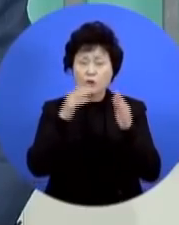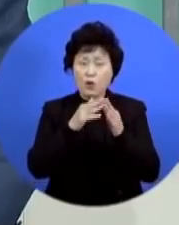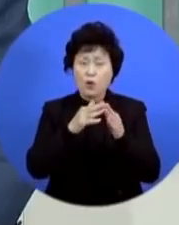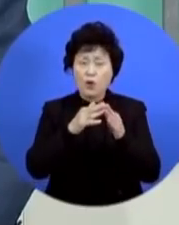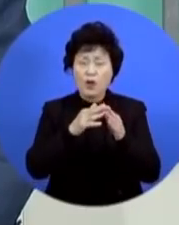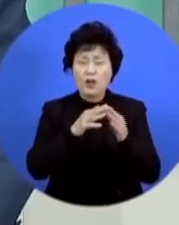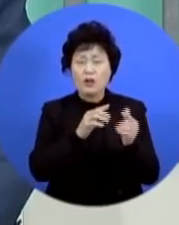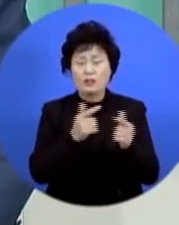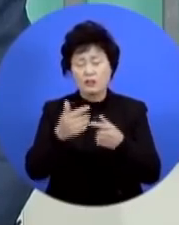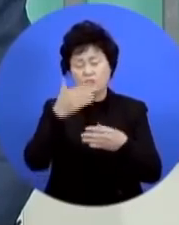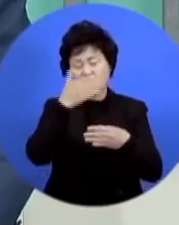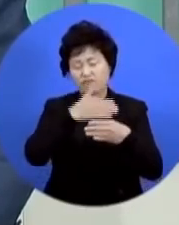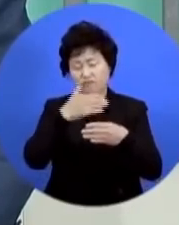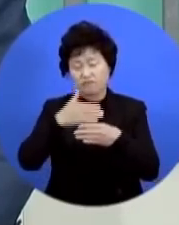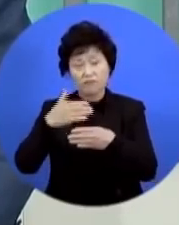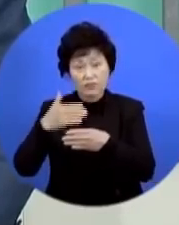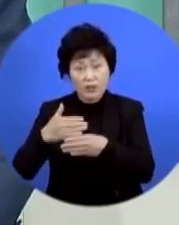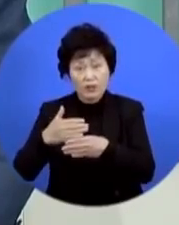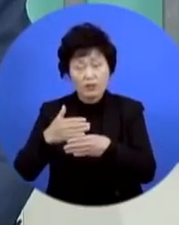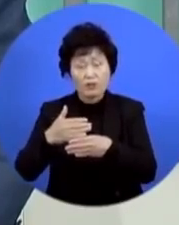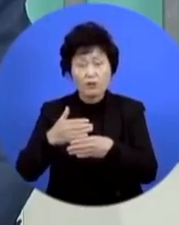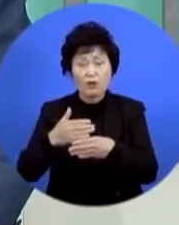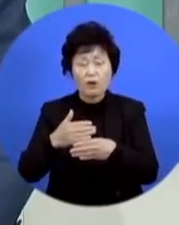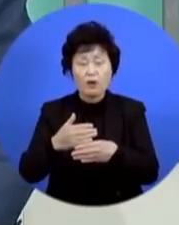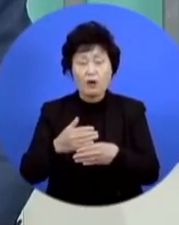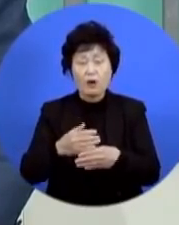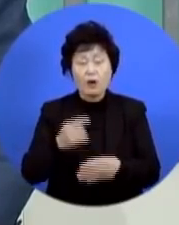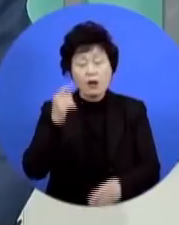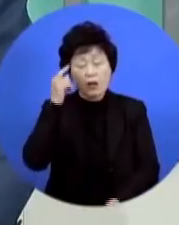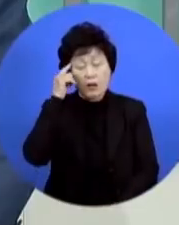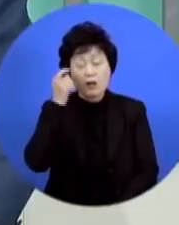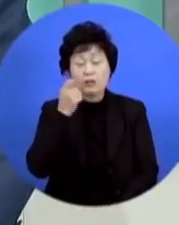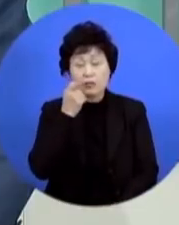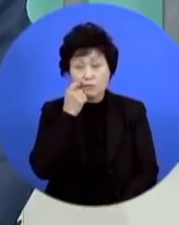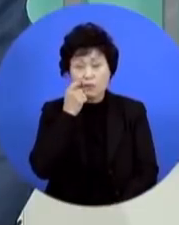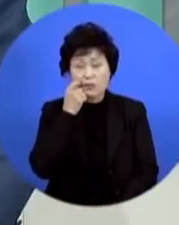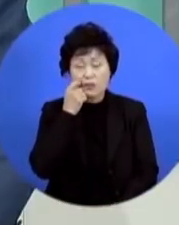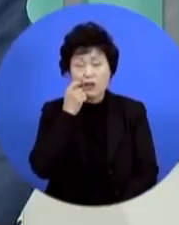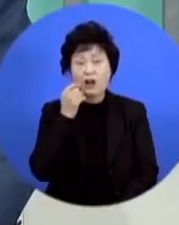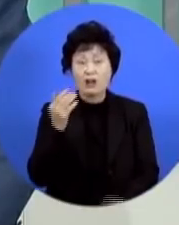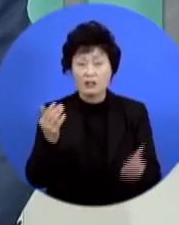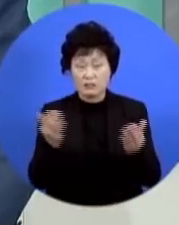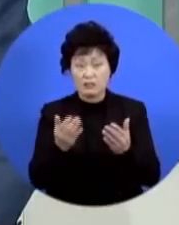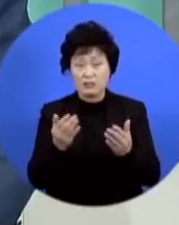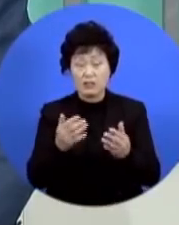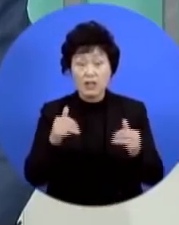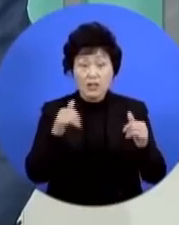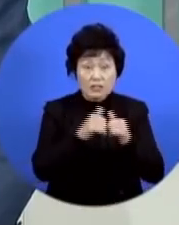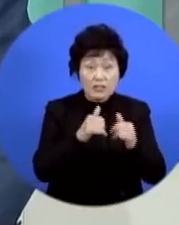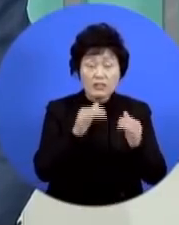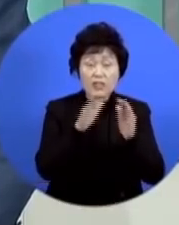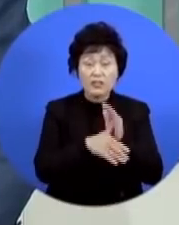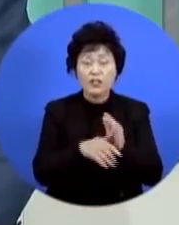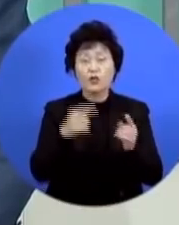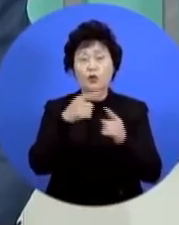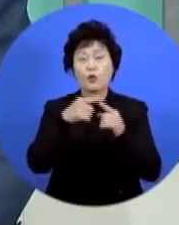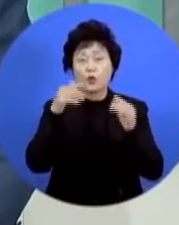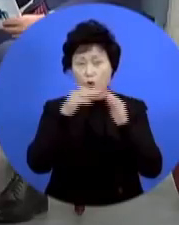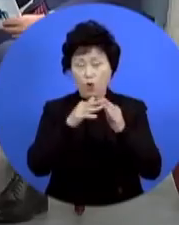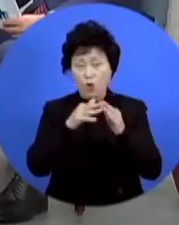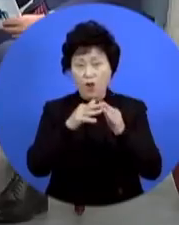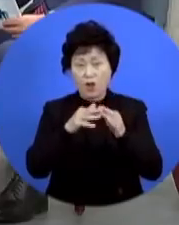닫고 정말 감히 우리가 상상해 볼 수 없는 전쟁 때도 우리가 교회를 갔거든요. 그렇습니다. 예.